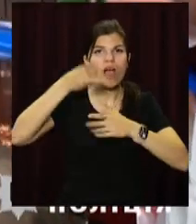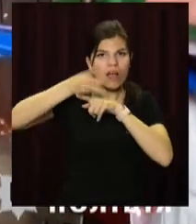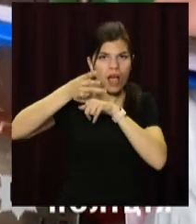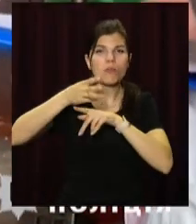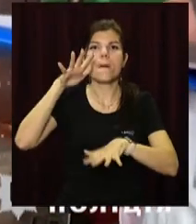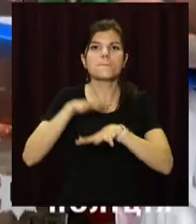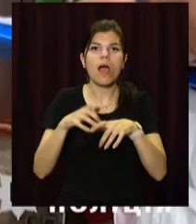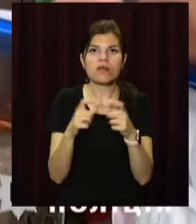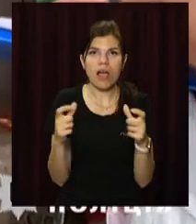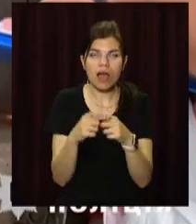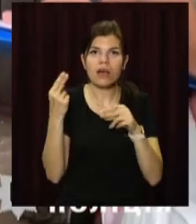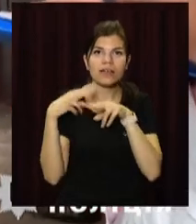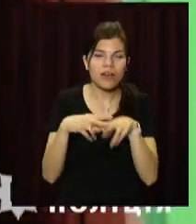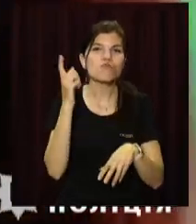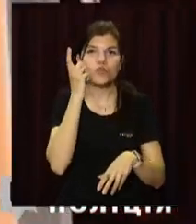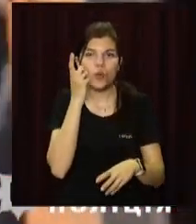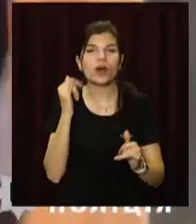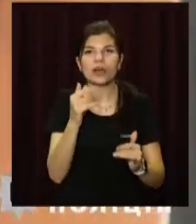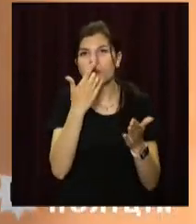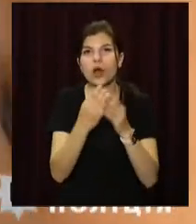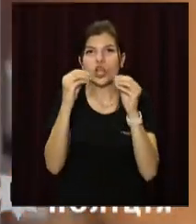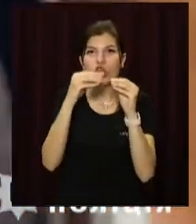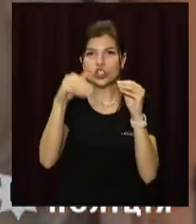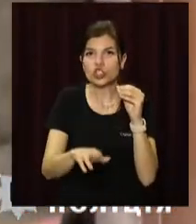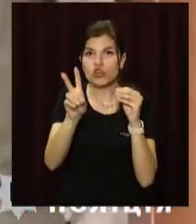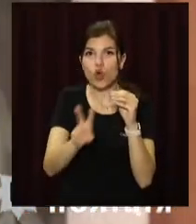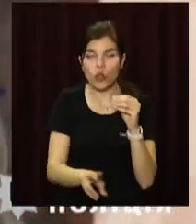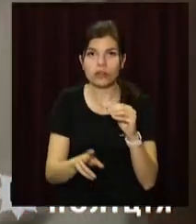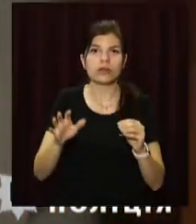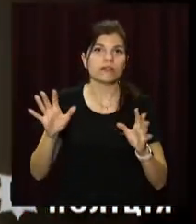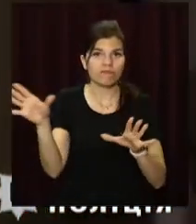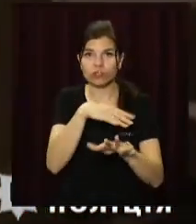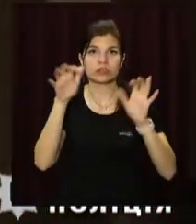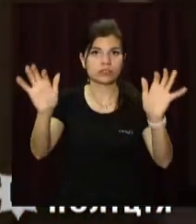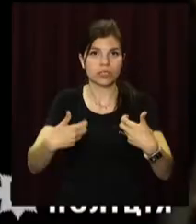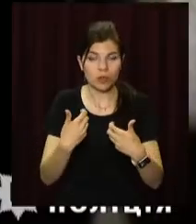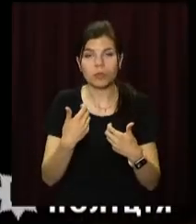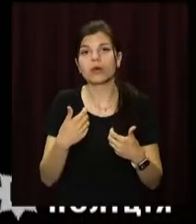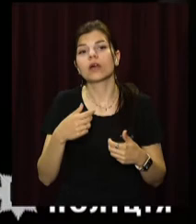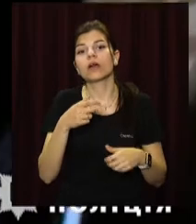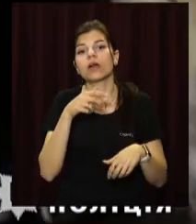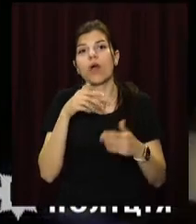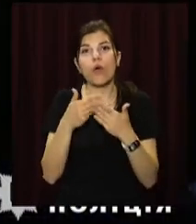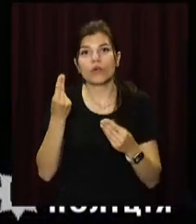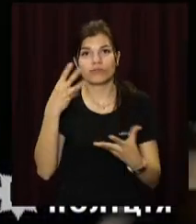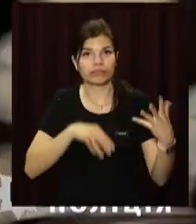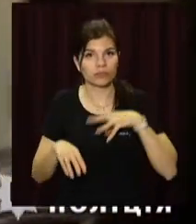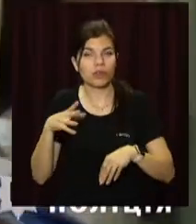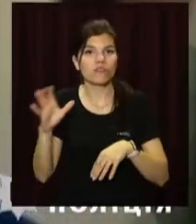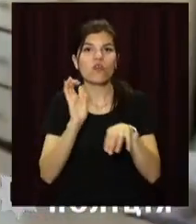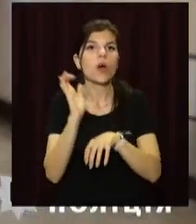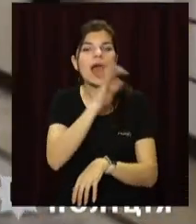веб-камери, банківські картки, мобільні телефони та майже 10 тисяч доларів – прибуток від нелегального бізнесу. Все направили